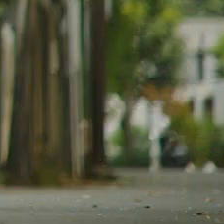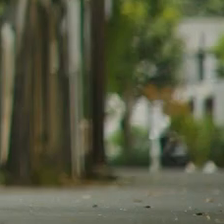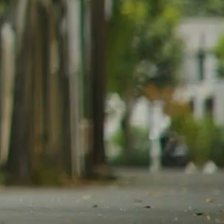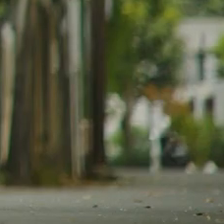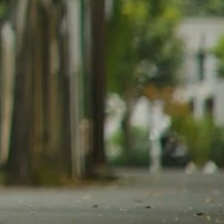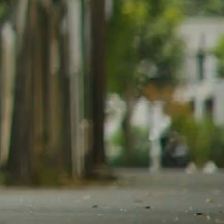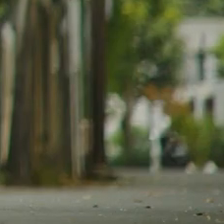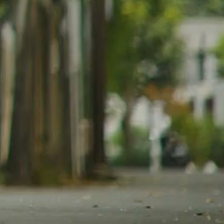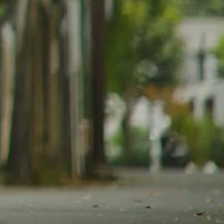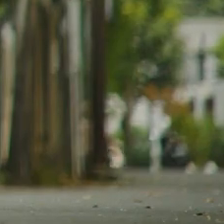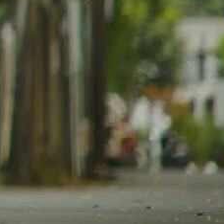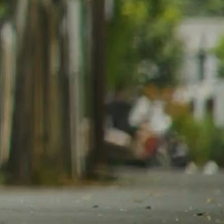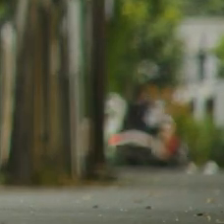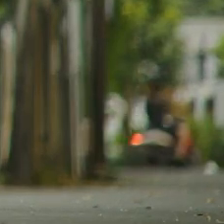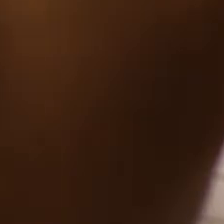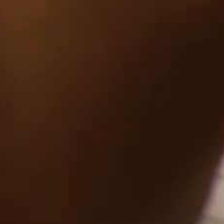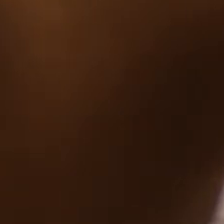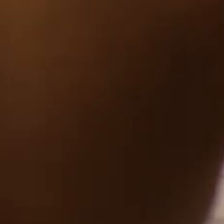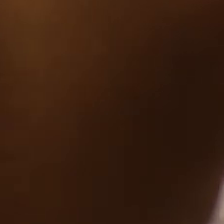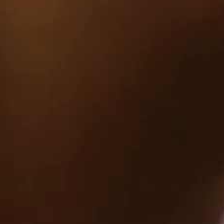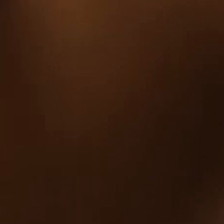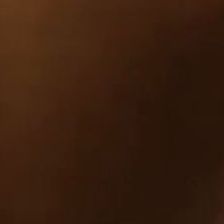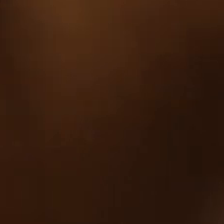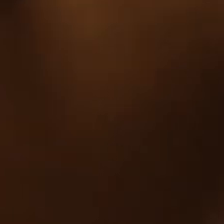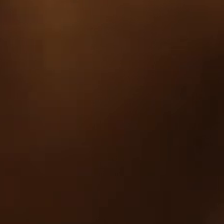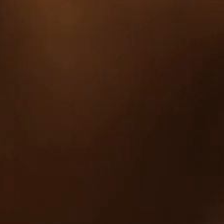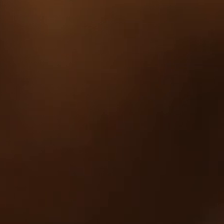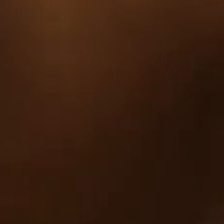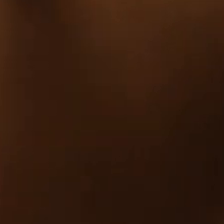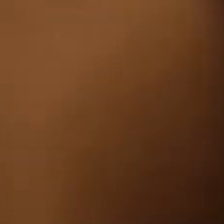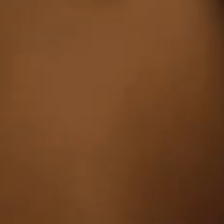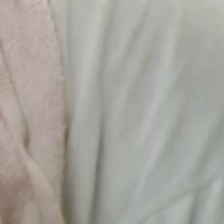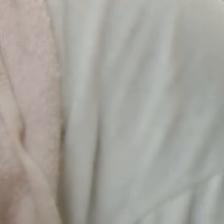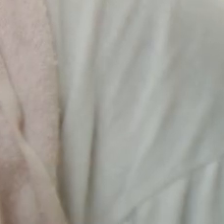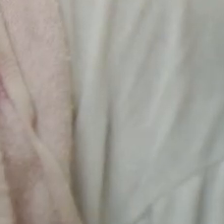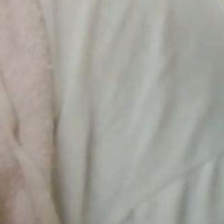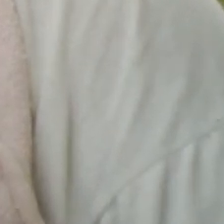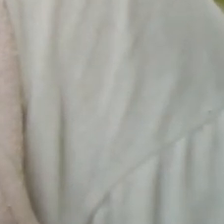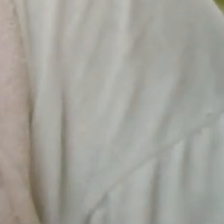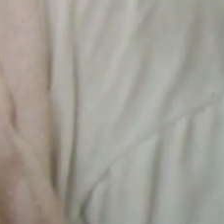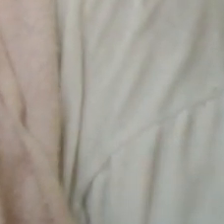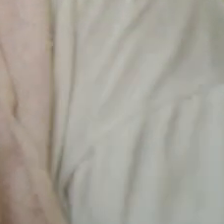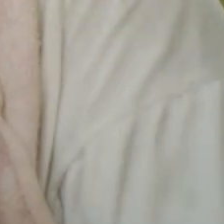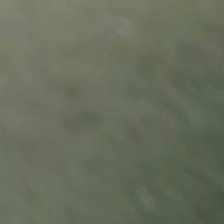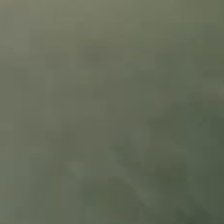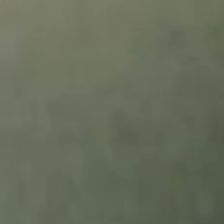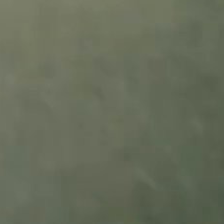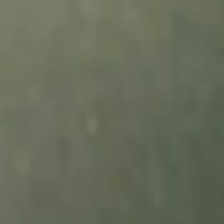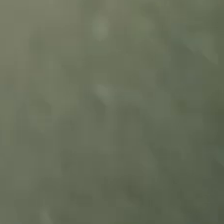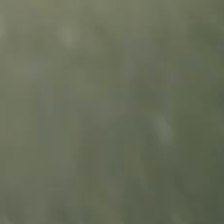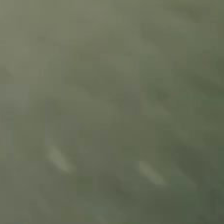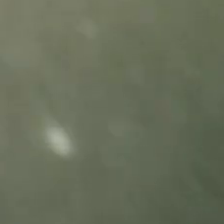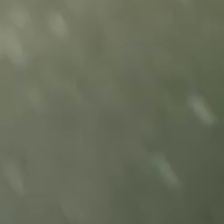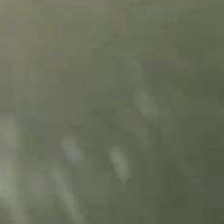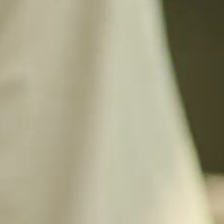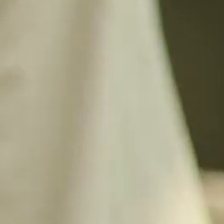Aku ada seorang tukang roti. Di tengah masa pandemi, dagangan ayah tidak selaris